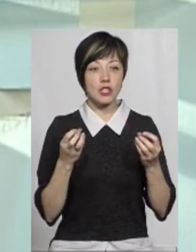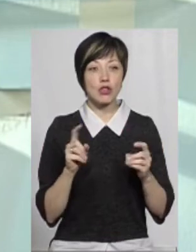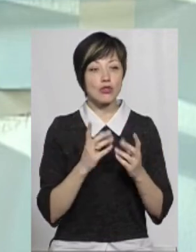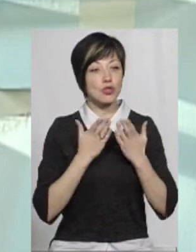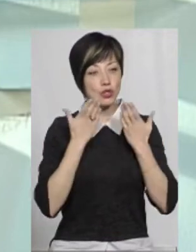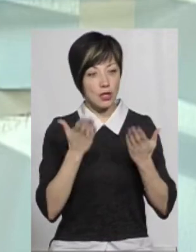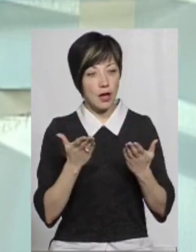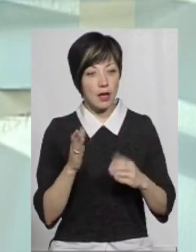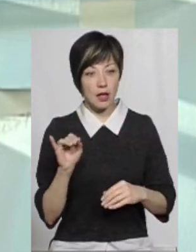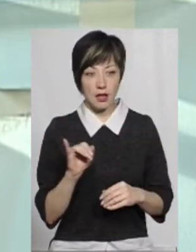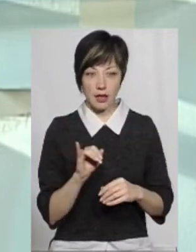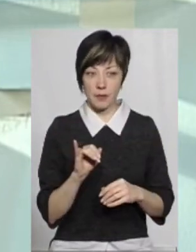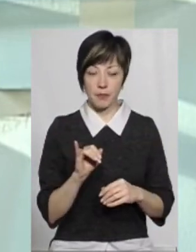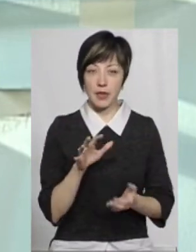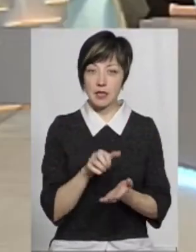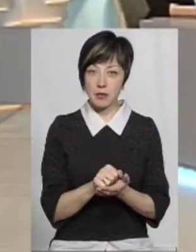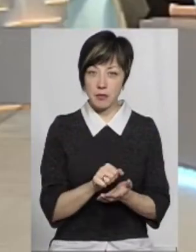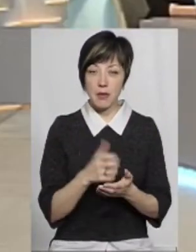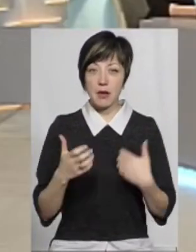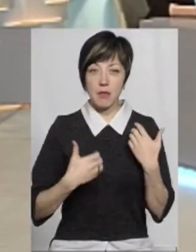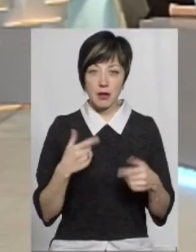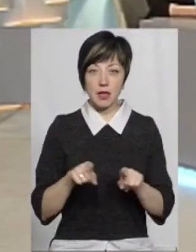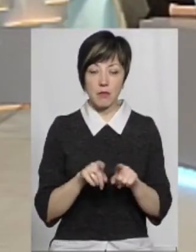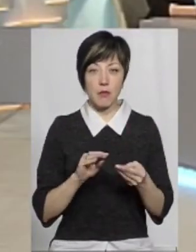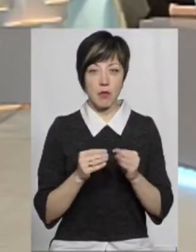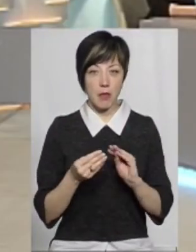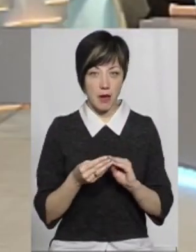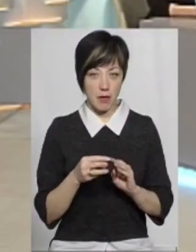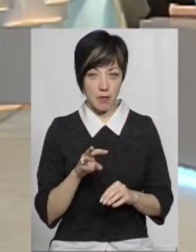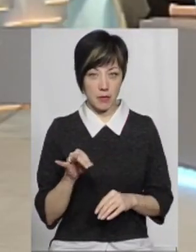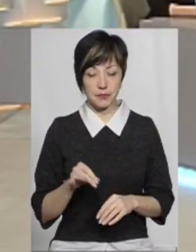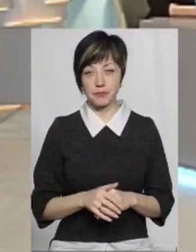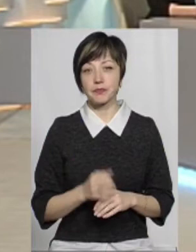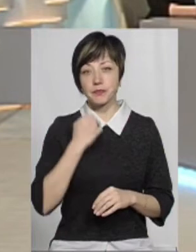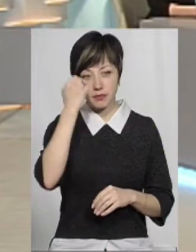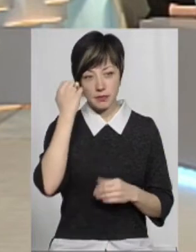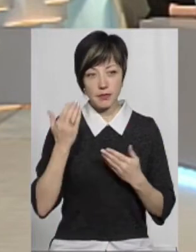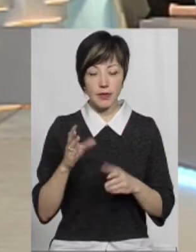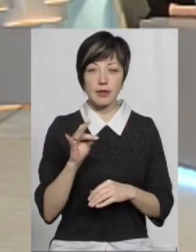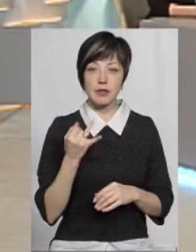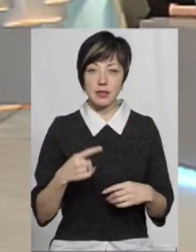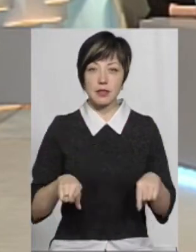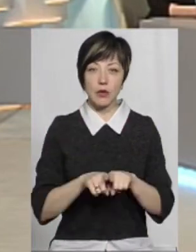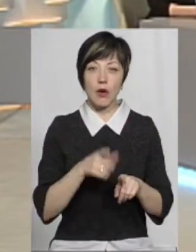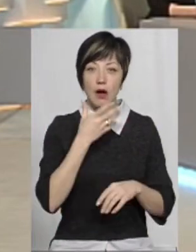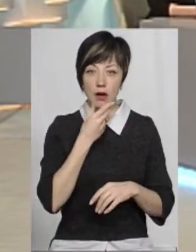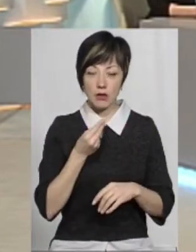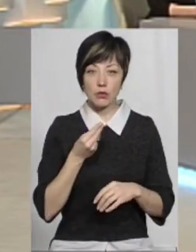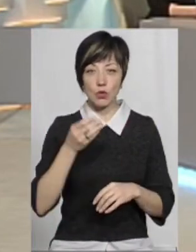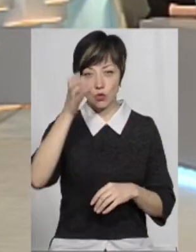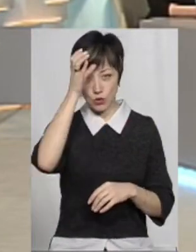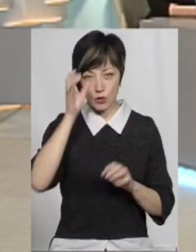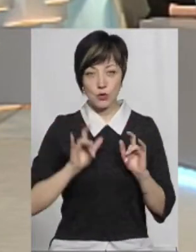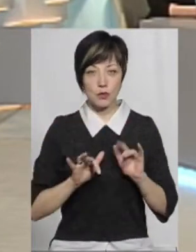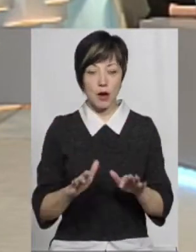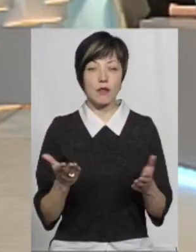щось читає і приймається такими проблемами. Так що спасибі тобі, Сергію, за таку гарну,